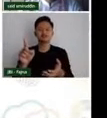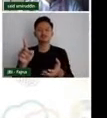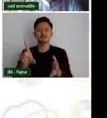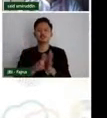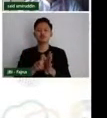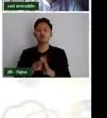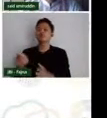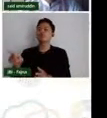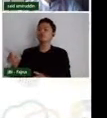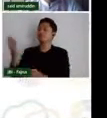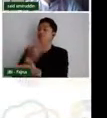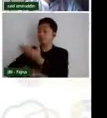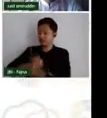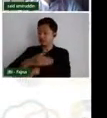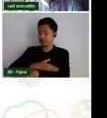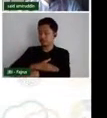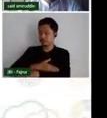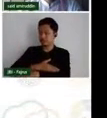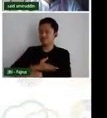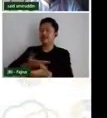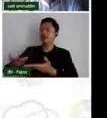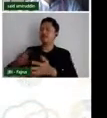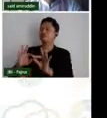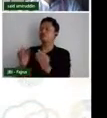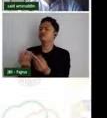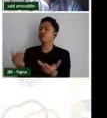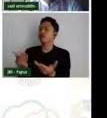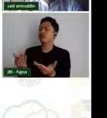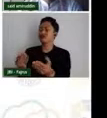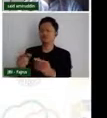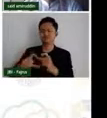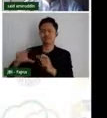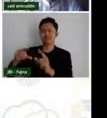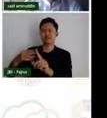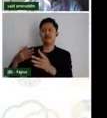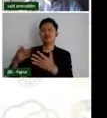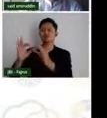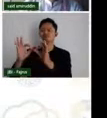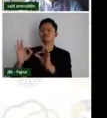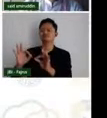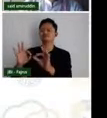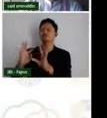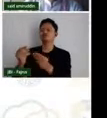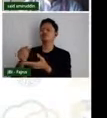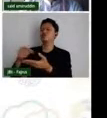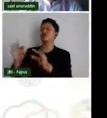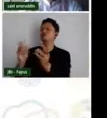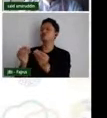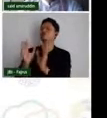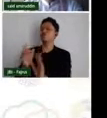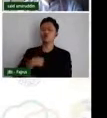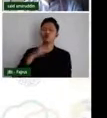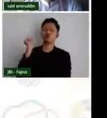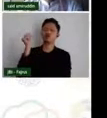yang berhak memberikan layanan inklusi, sementara sekolah umum tidak berhak gitu. Itu kalau menurut saya sih agak sedikit